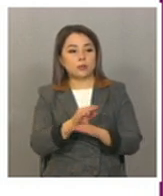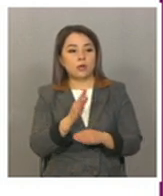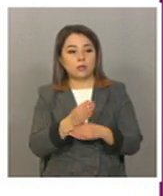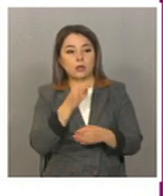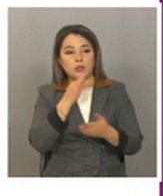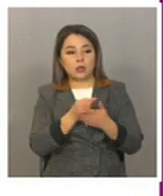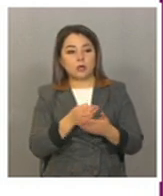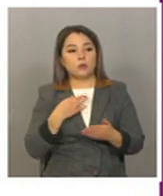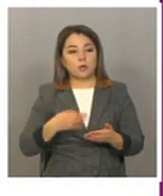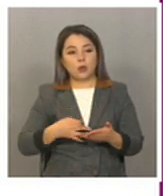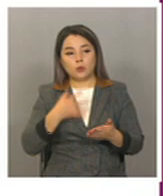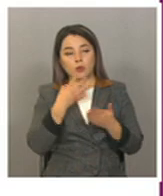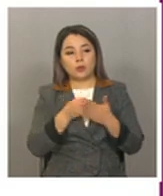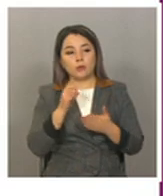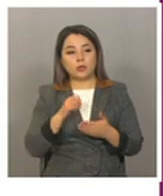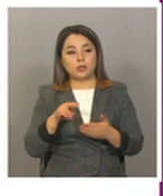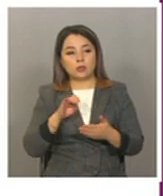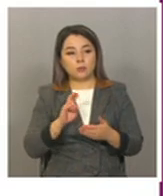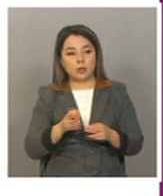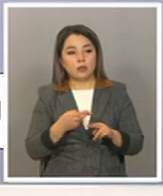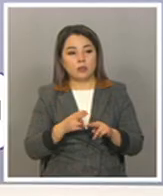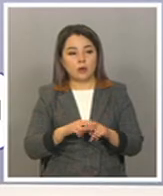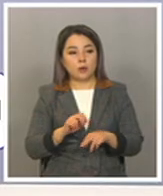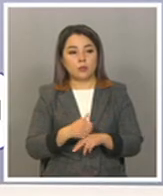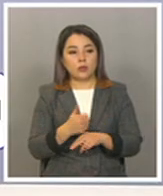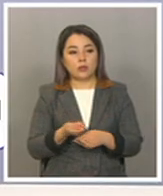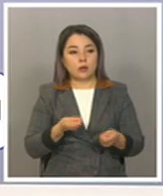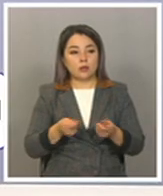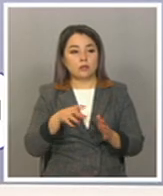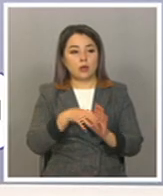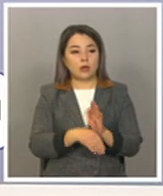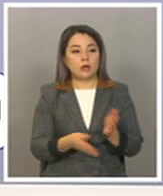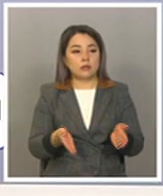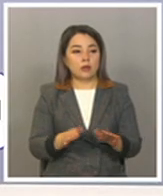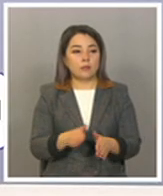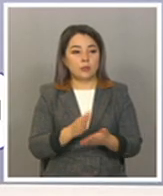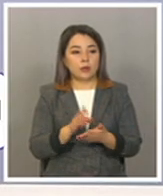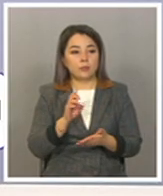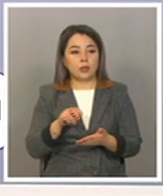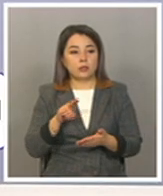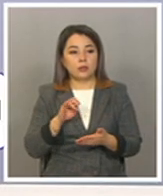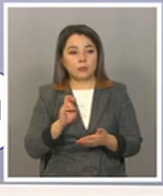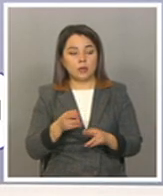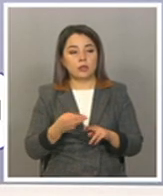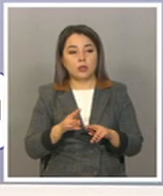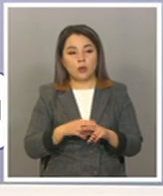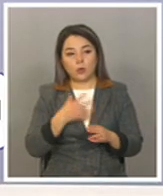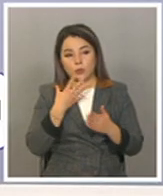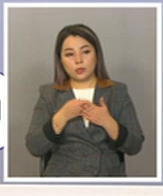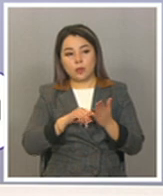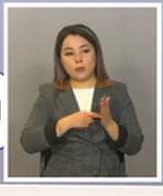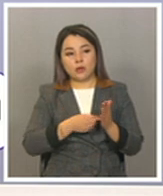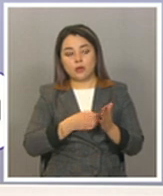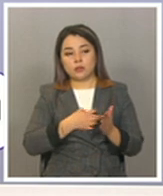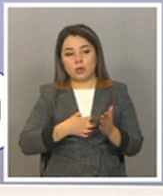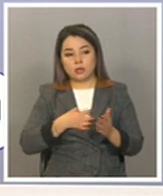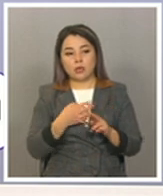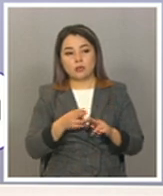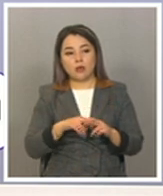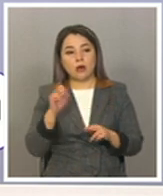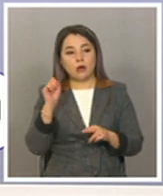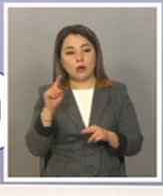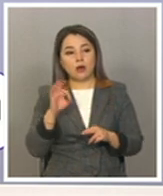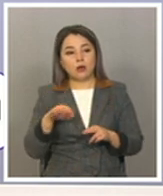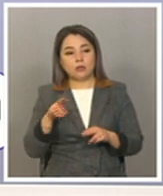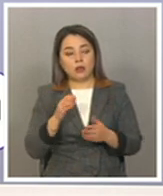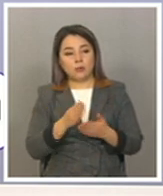Бердібекті осы жерде билікке қалдырды. Алайда оның ұлы Бердібек негізгі мақсаты Алтын Орданың билеушісі